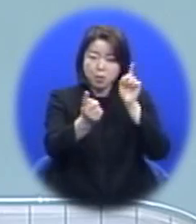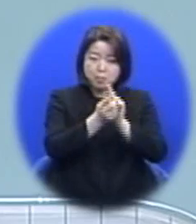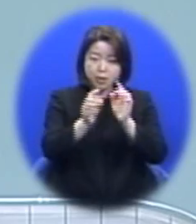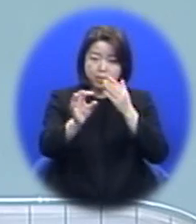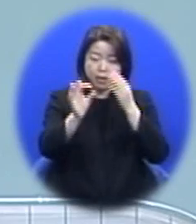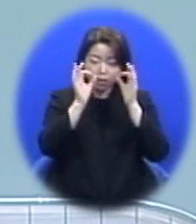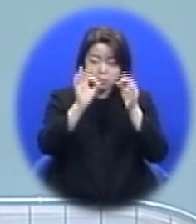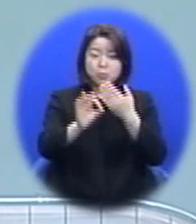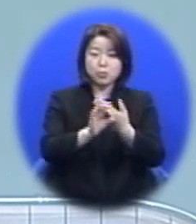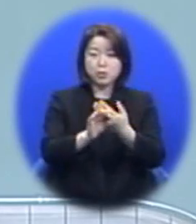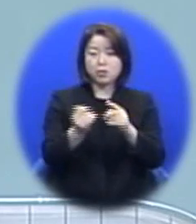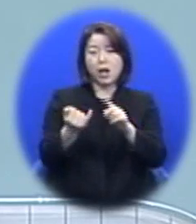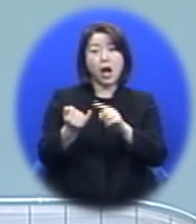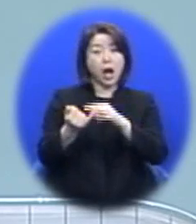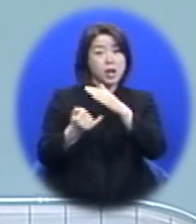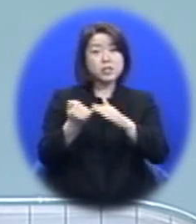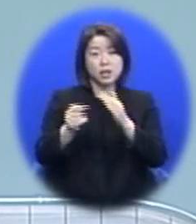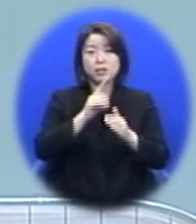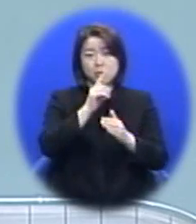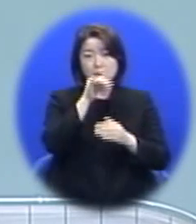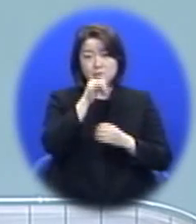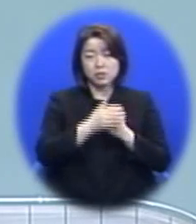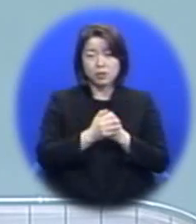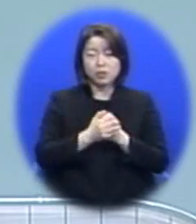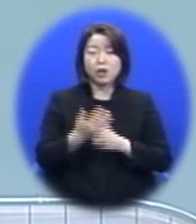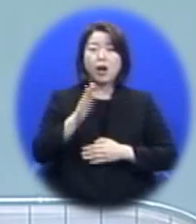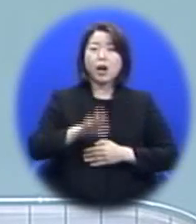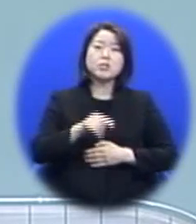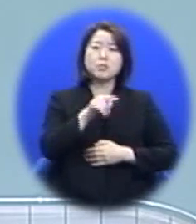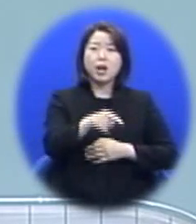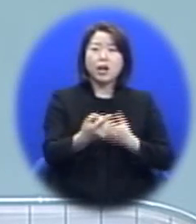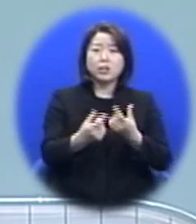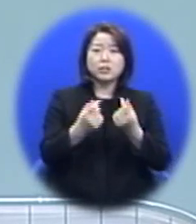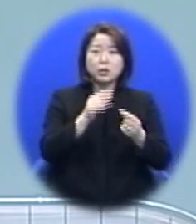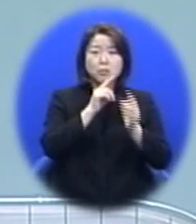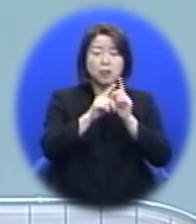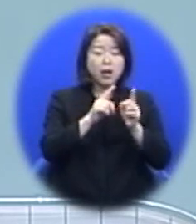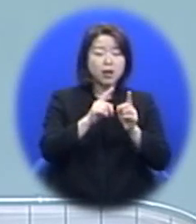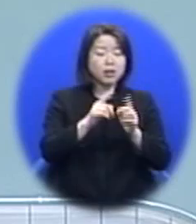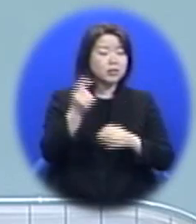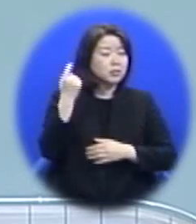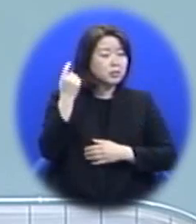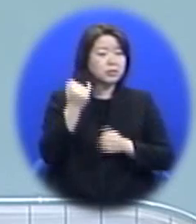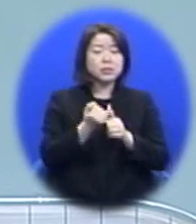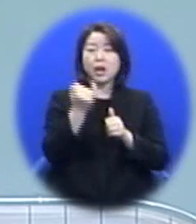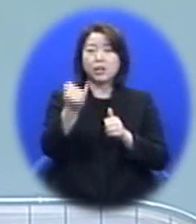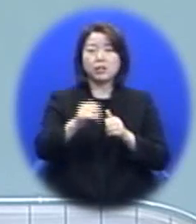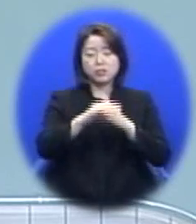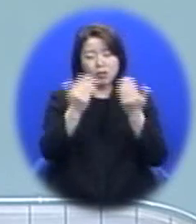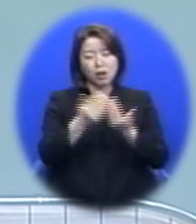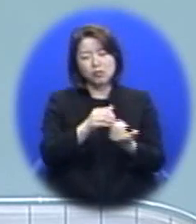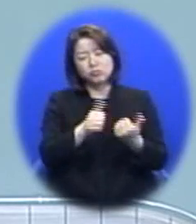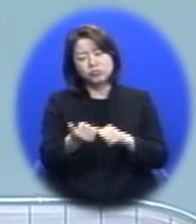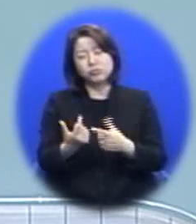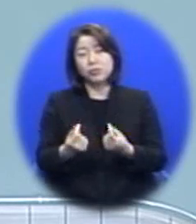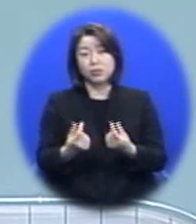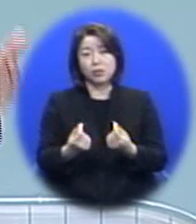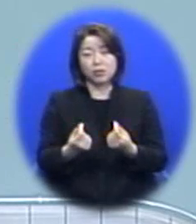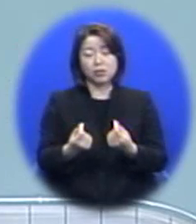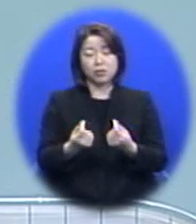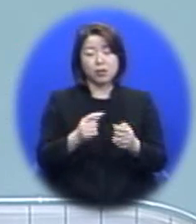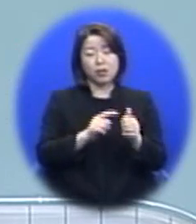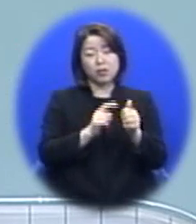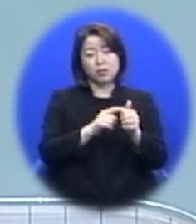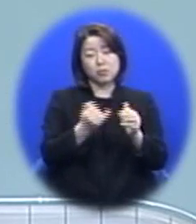합니다. 그런데 그런 말을 듣는 아내는 다 죽으려고 합니다. 남편이 사랑한다는데 왜 아내가